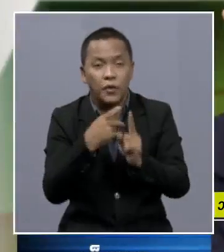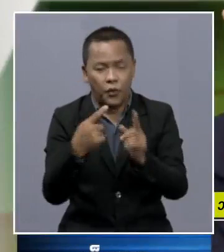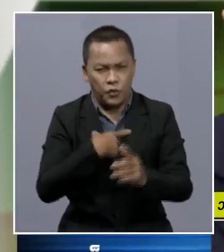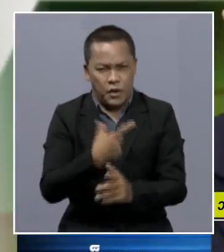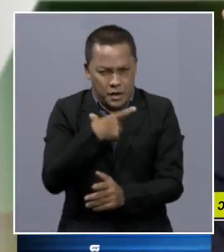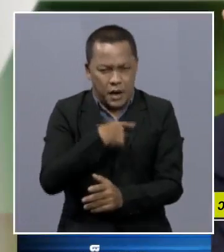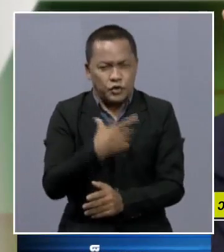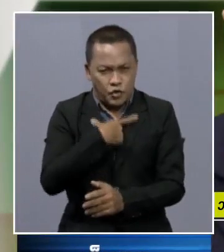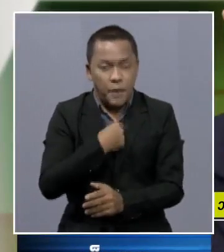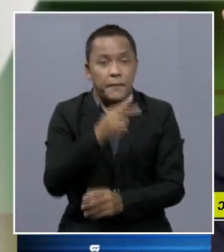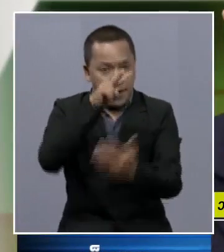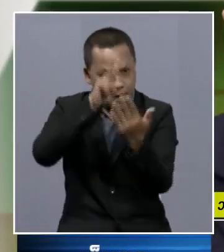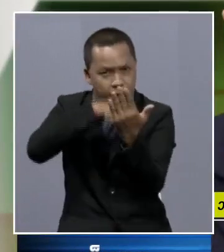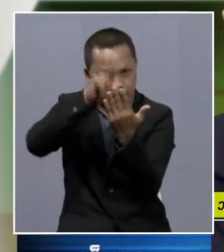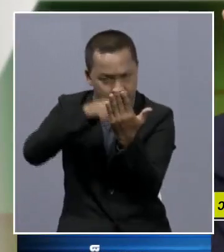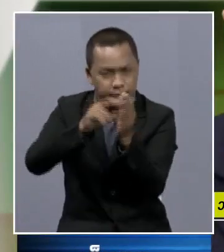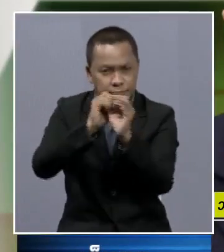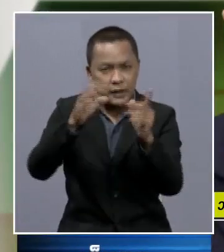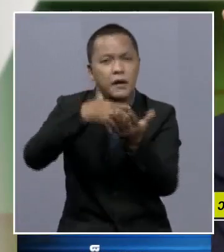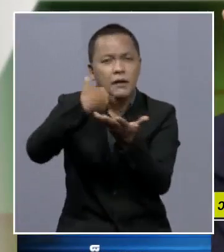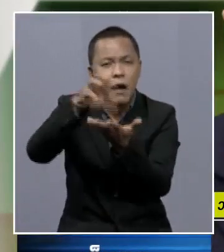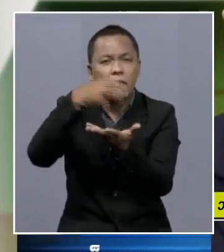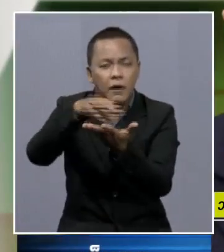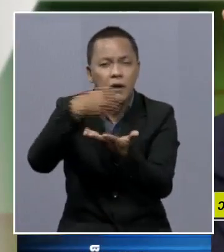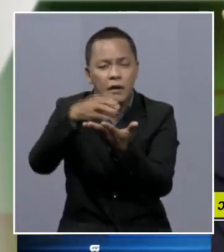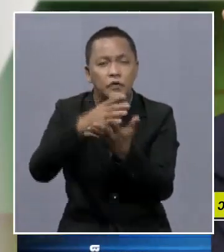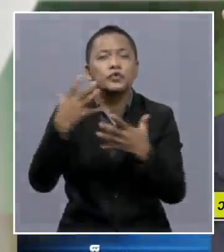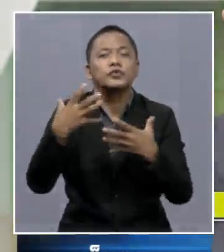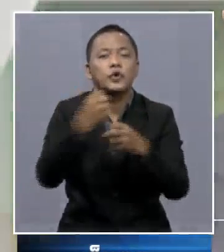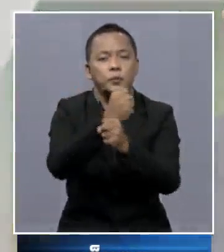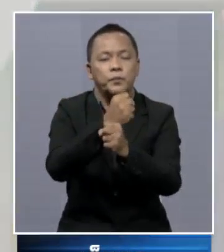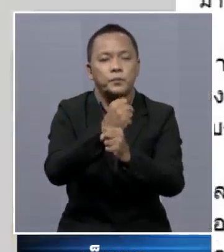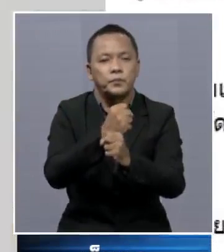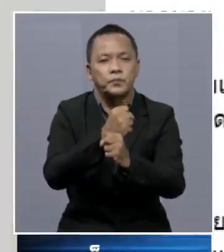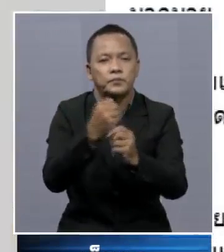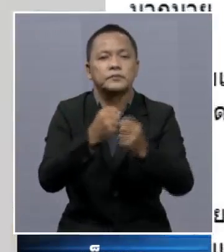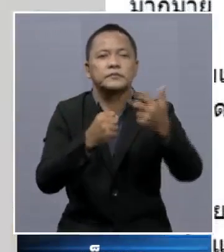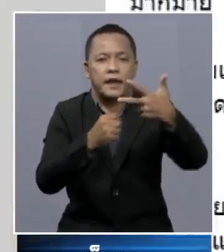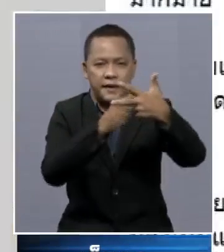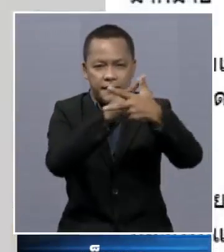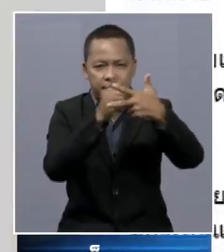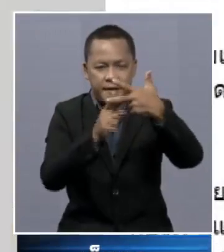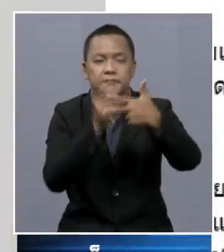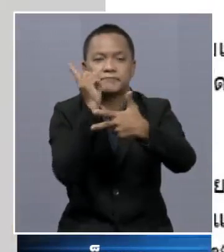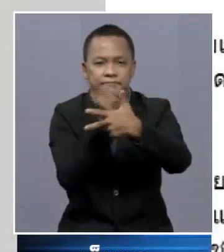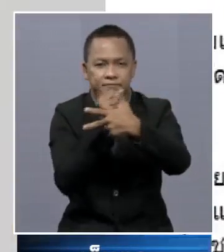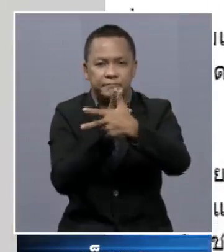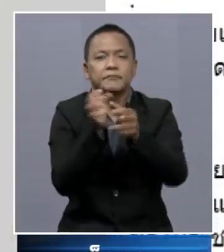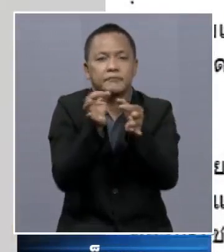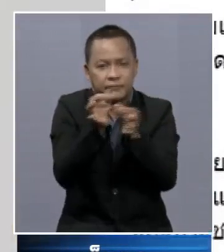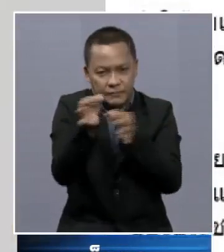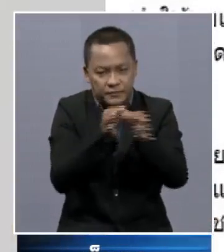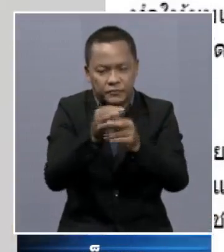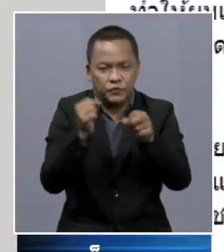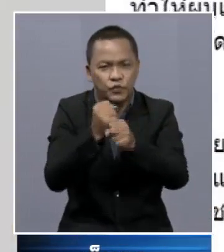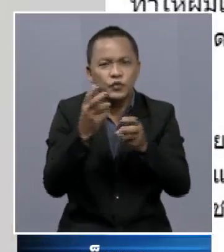คนที่อ่านกัยังชัดเจนก็จะเหนวท่านเล่าเรองอะไรกมาบางผมสรุปใหฟังคราวคร่าวมจะมสก 3 ประเด็นประเดแรกคอธิบายเรื่อง